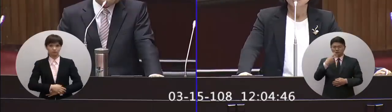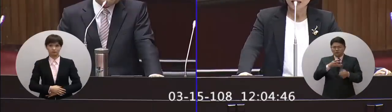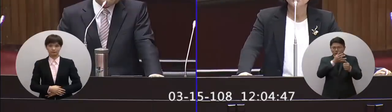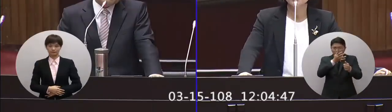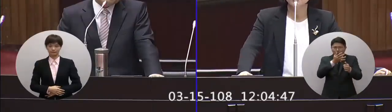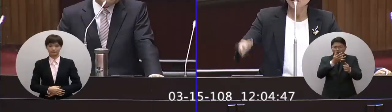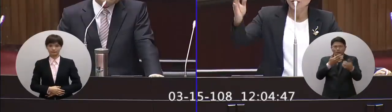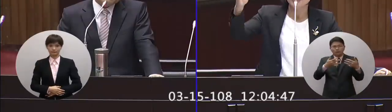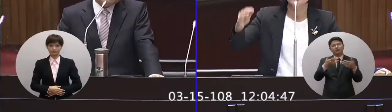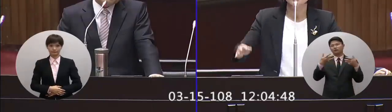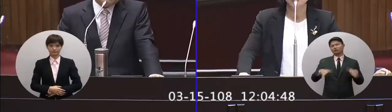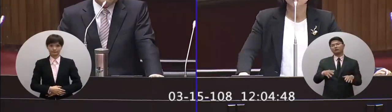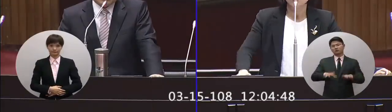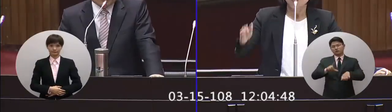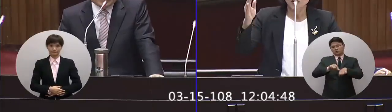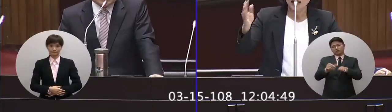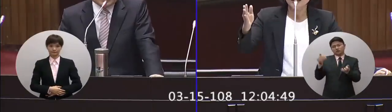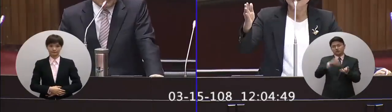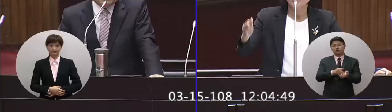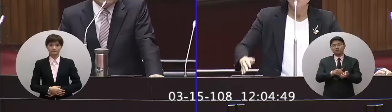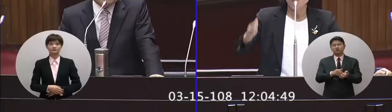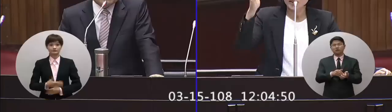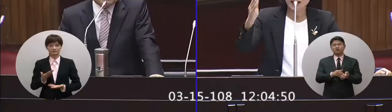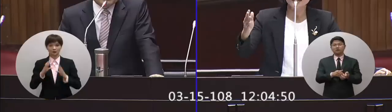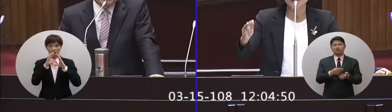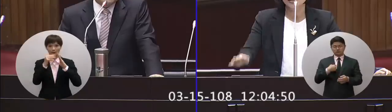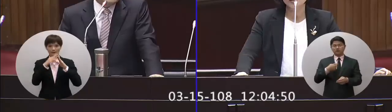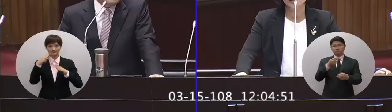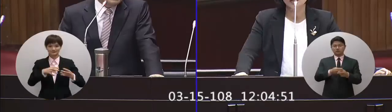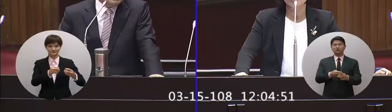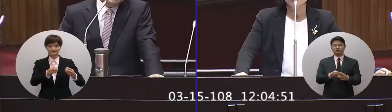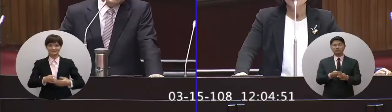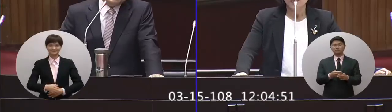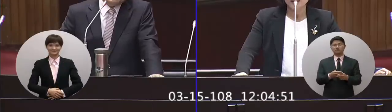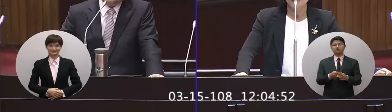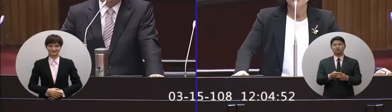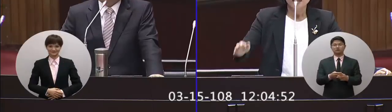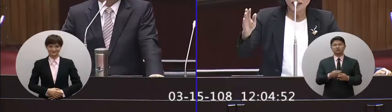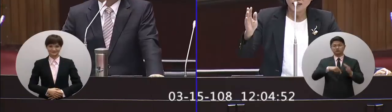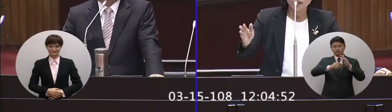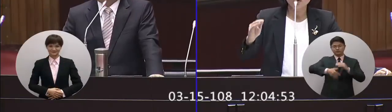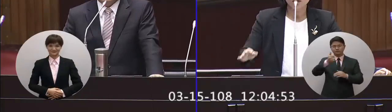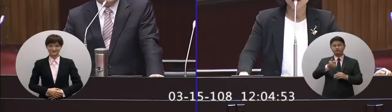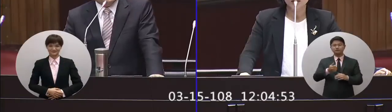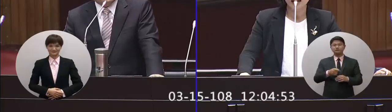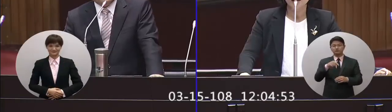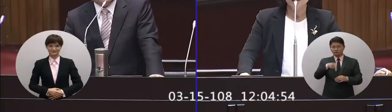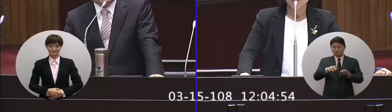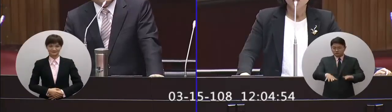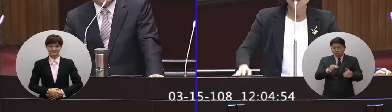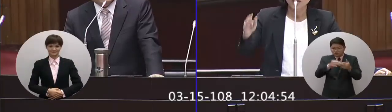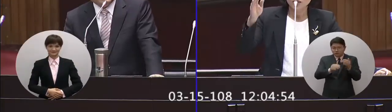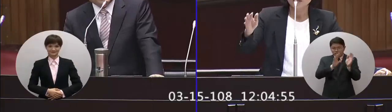常的多，但是呢，时间已经到了。 那回家再谈。 我相信其实是院长在这样的状况